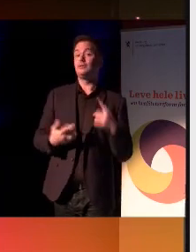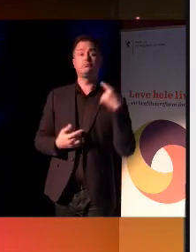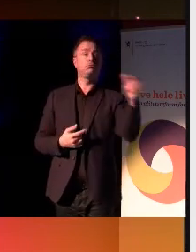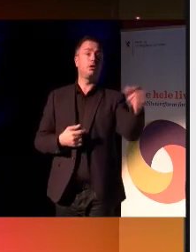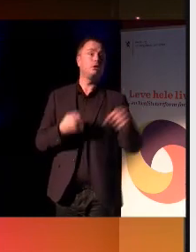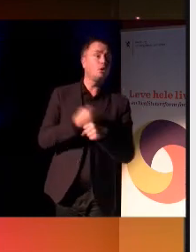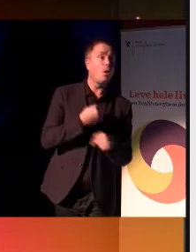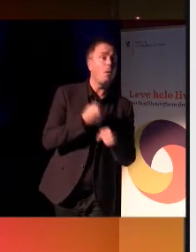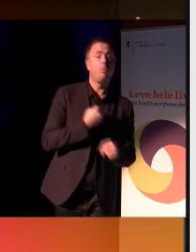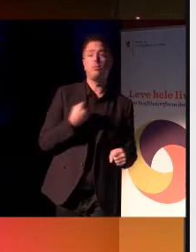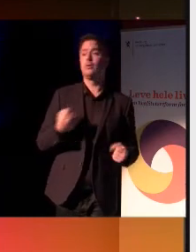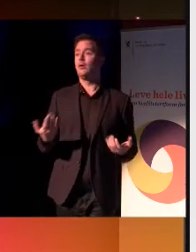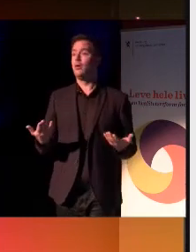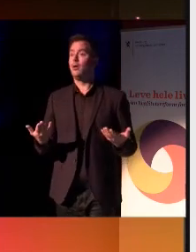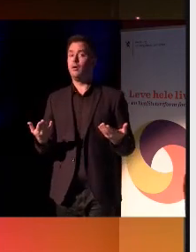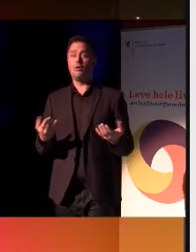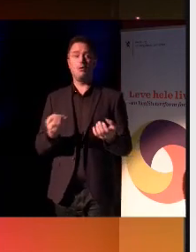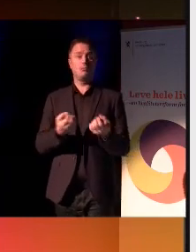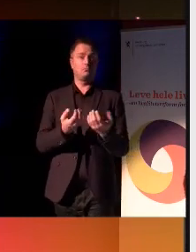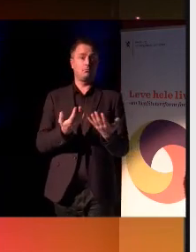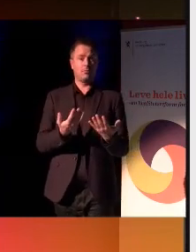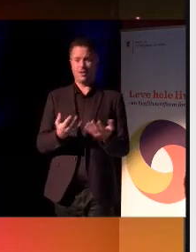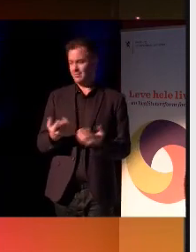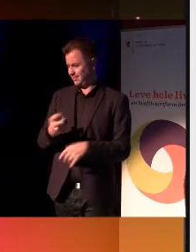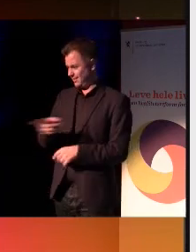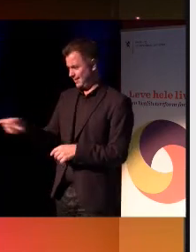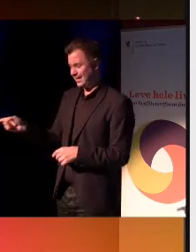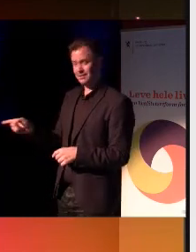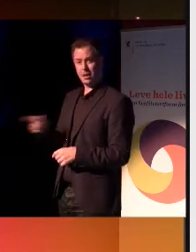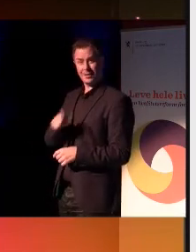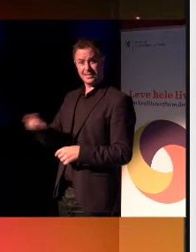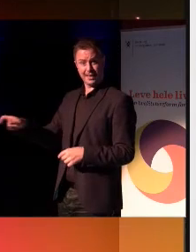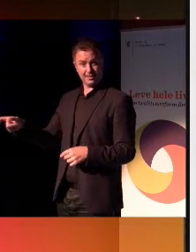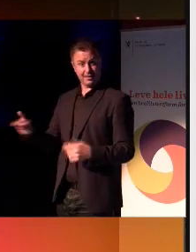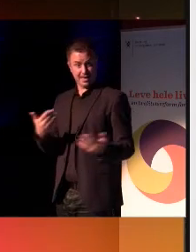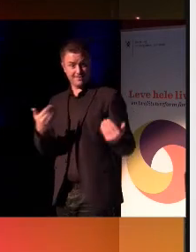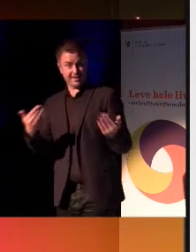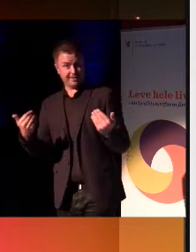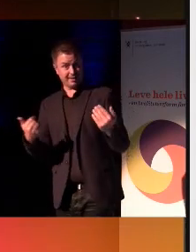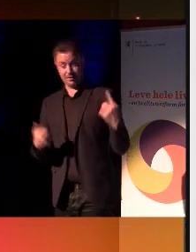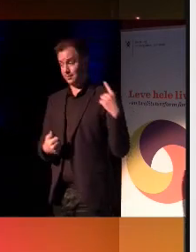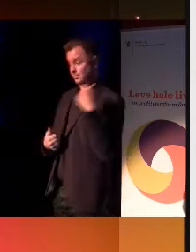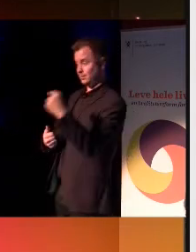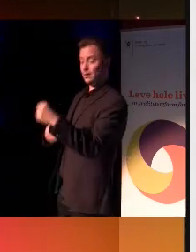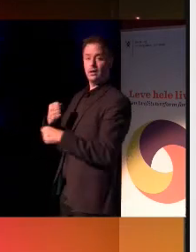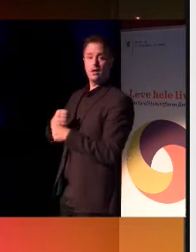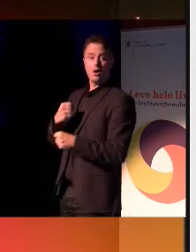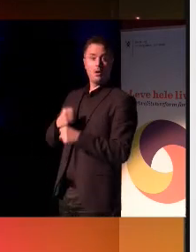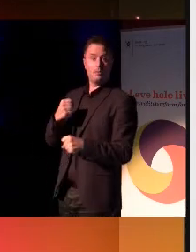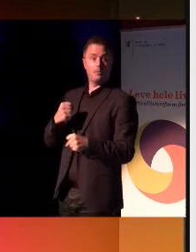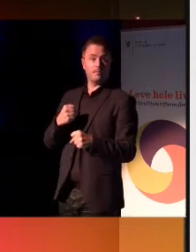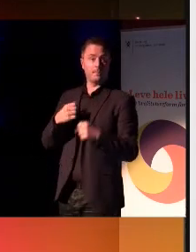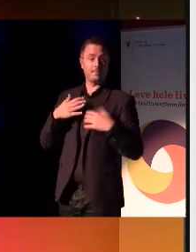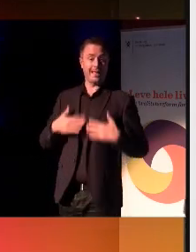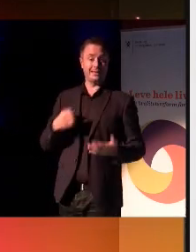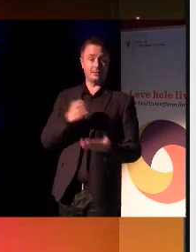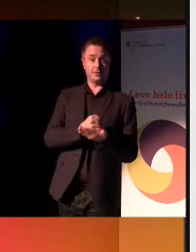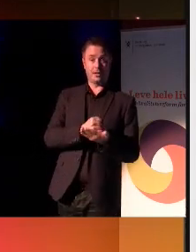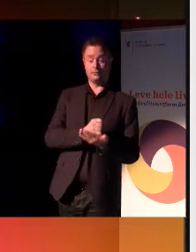dagen. Og da sitter mange pasienter på sykehjem og venter. For da helsepersonellet går sine ferdig